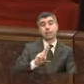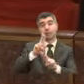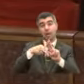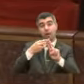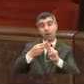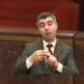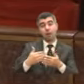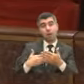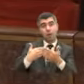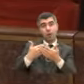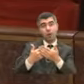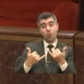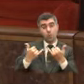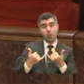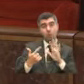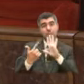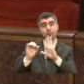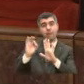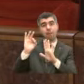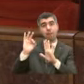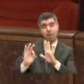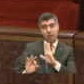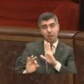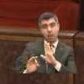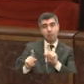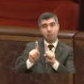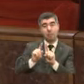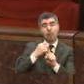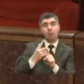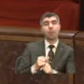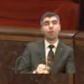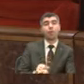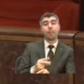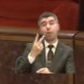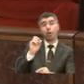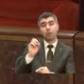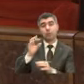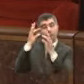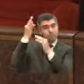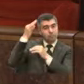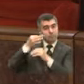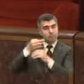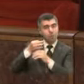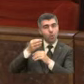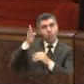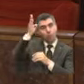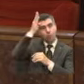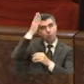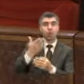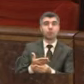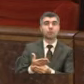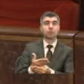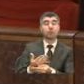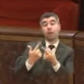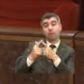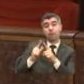للنقطه الاخيره اليوم 70% اللي كياخذوا الحي بالنسبه للاجازه، 20 بالنسبه للماستر و10 بالنسبه للدكتوراه. هذا المعيار اعتمدناه